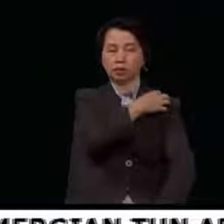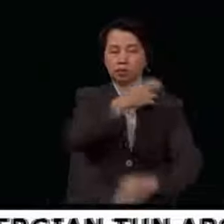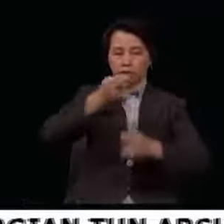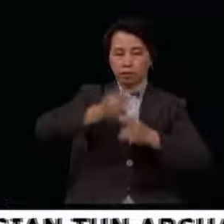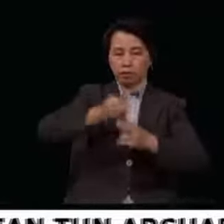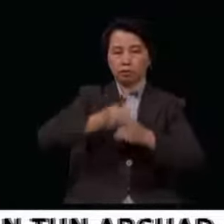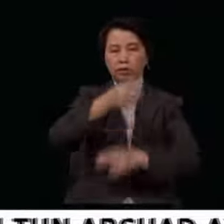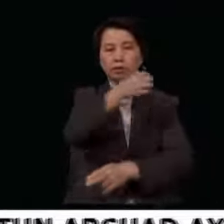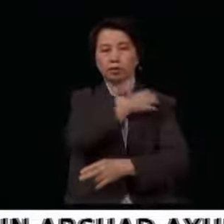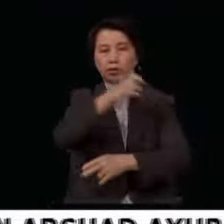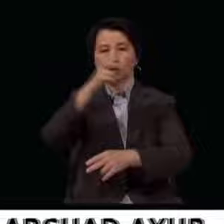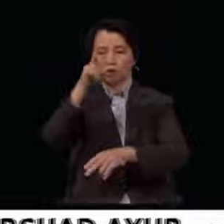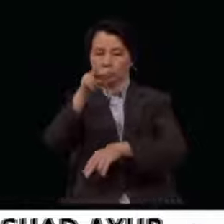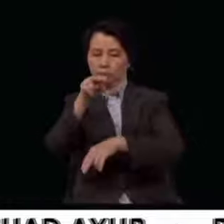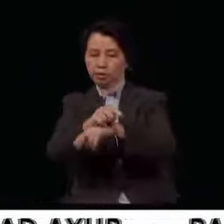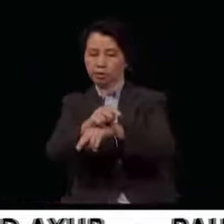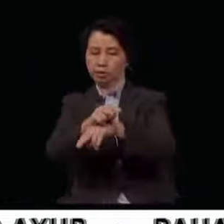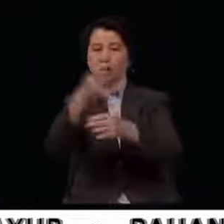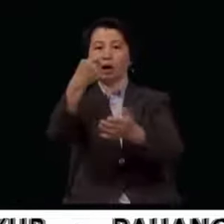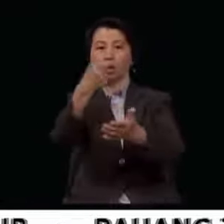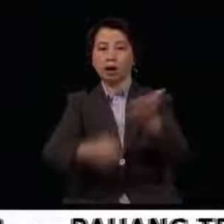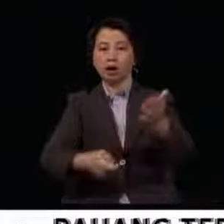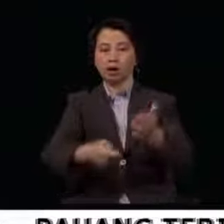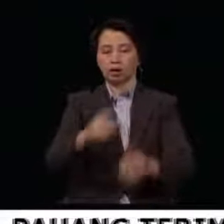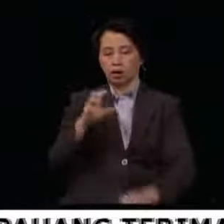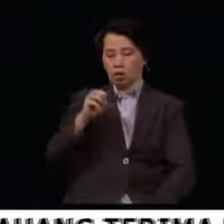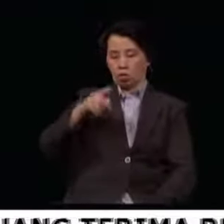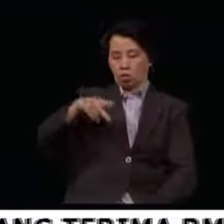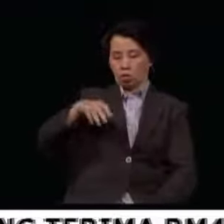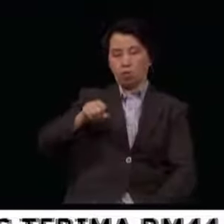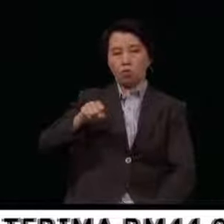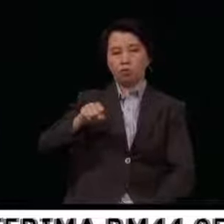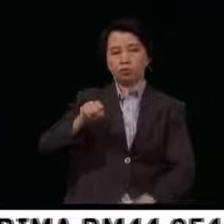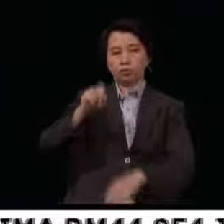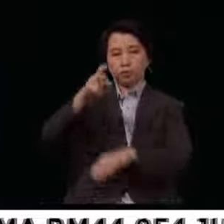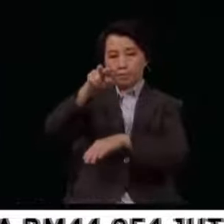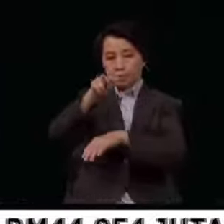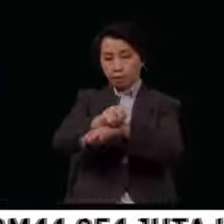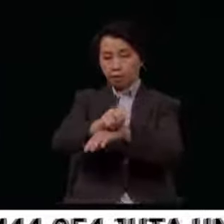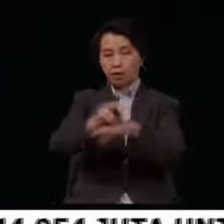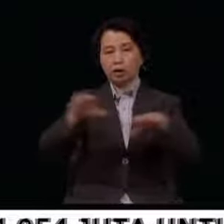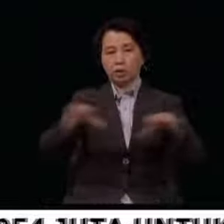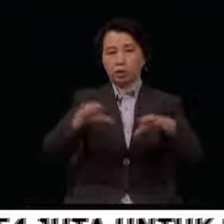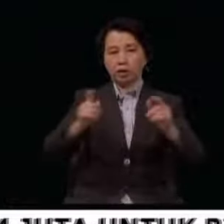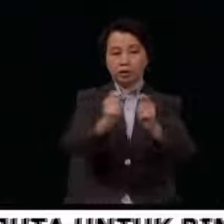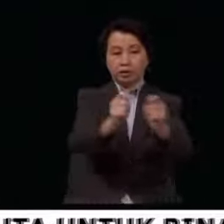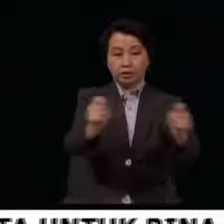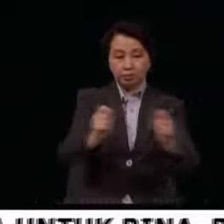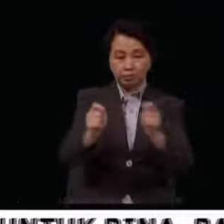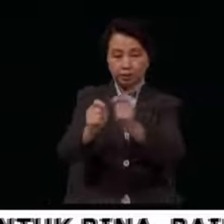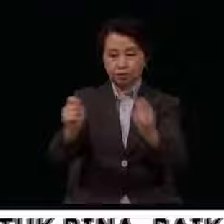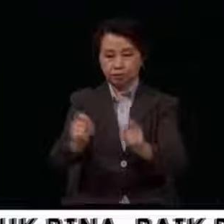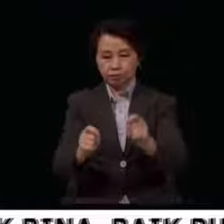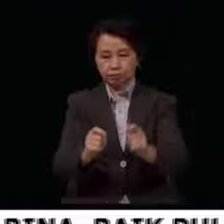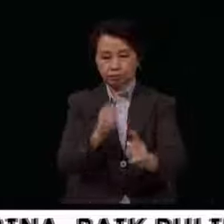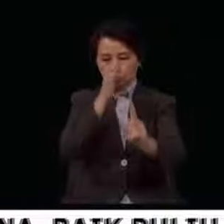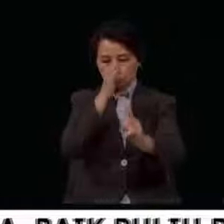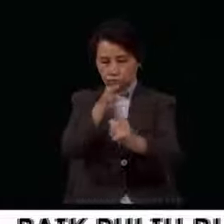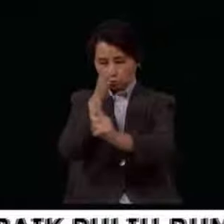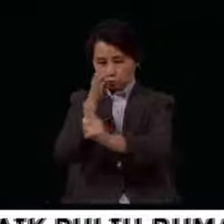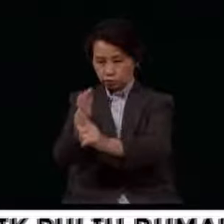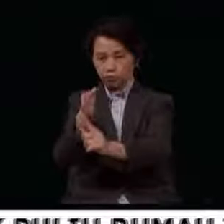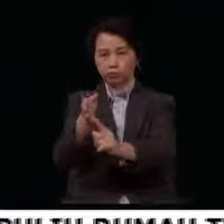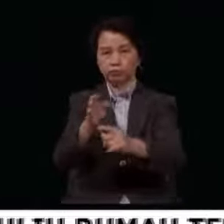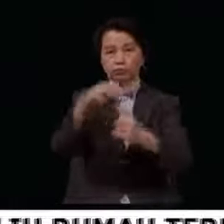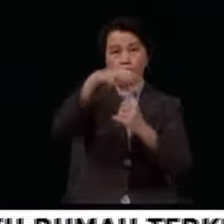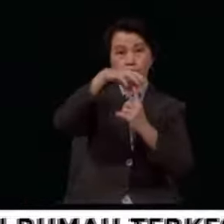Medan terpaksa awam fasa-fasa besar Hypermarket dana premi SUV crunchy dan